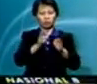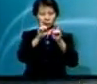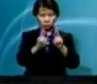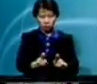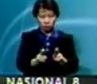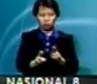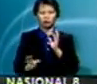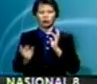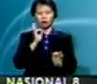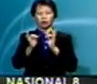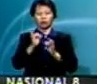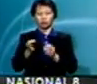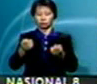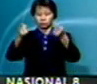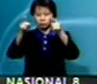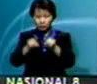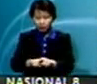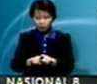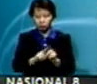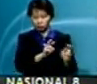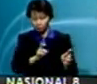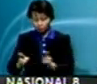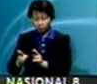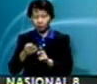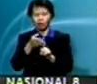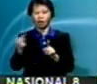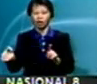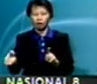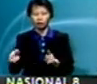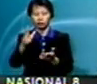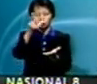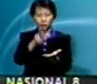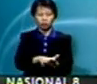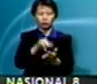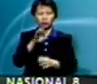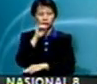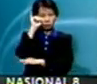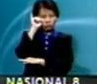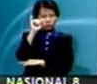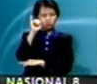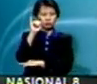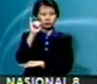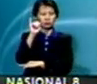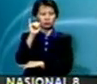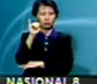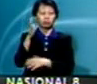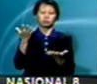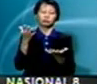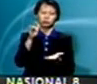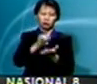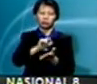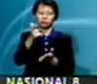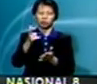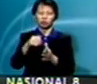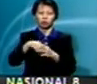Sekiranya berlaku luar daripada rancangan tersebut yang diiktiraf, yang dijanji, itu luar